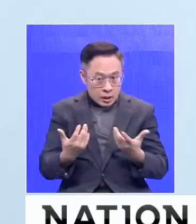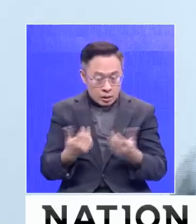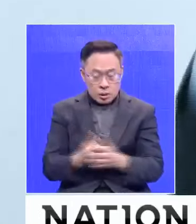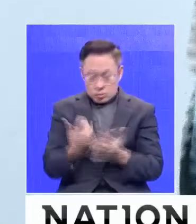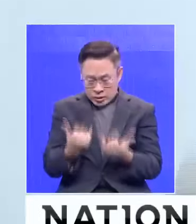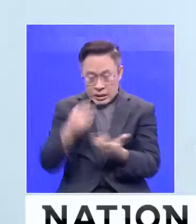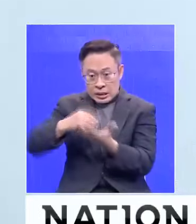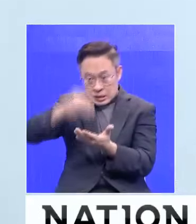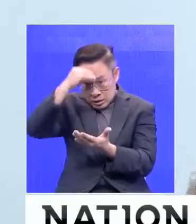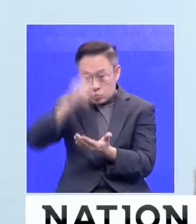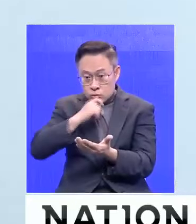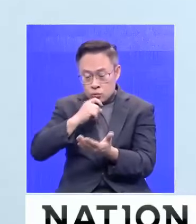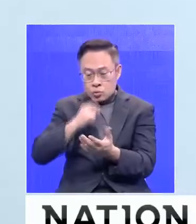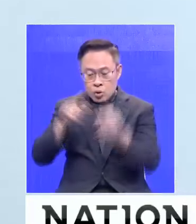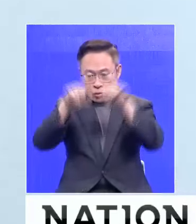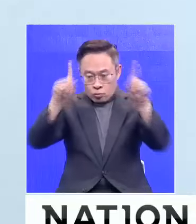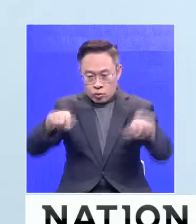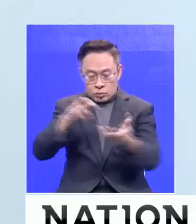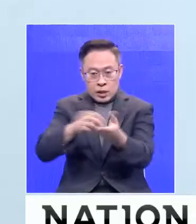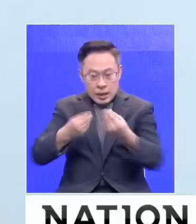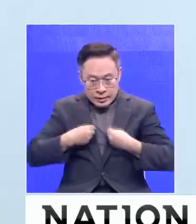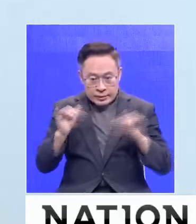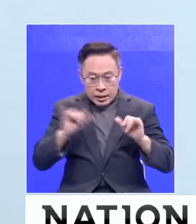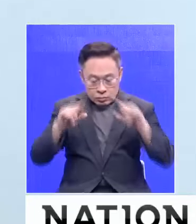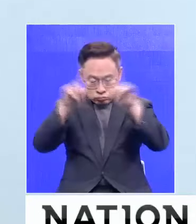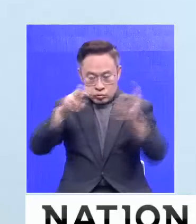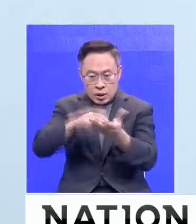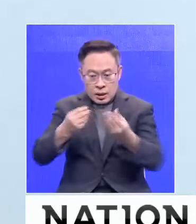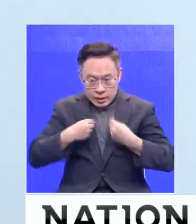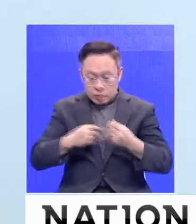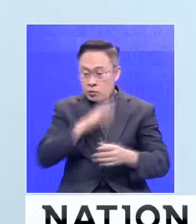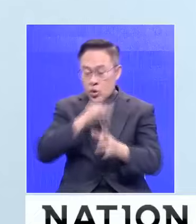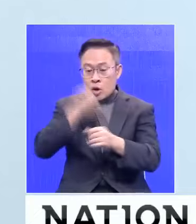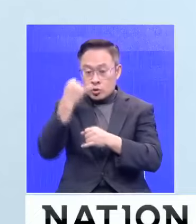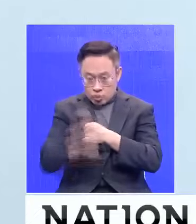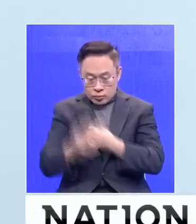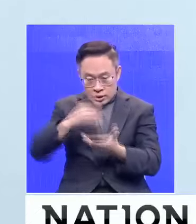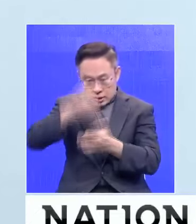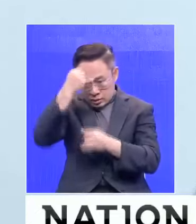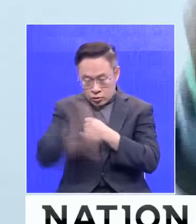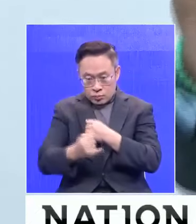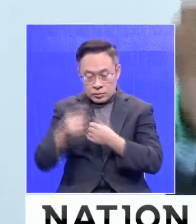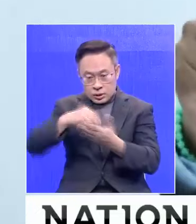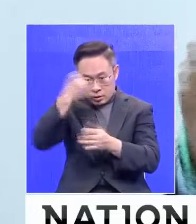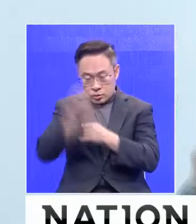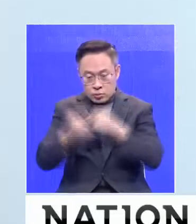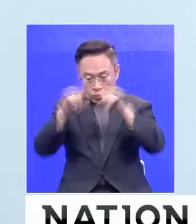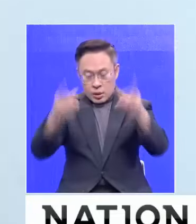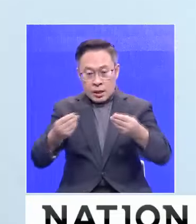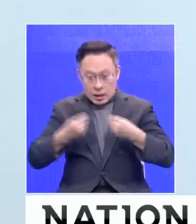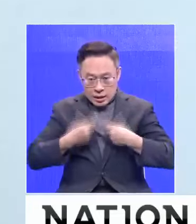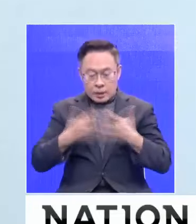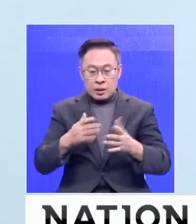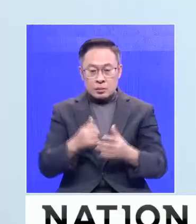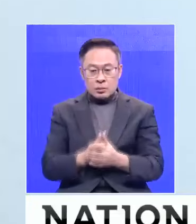ยังไม่ได้วุฒิการศึกษายังไม่จบครับแต่ถ้าจบแล้วเนี่ยคุณซอลักเอาวุฒิการศึกษานั้นไปนะ